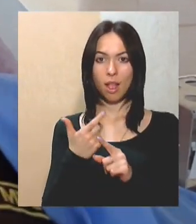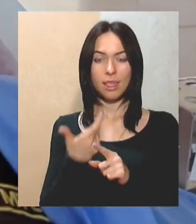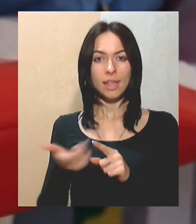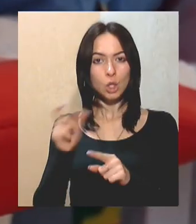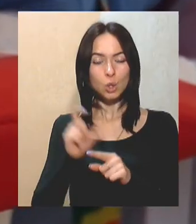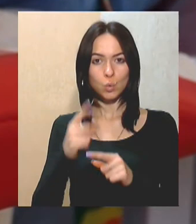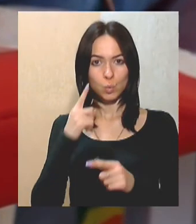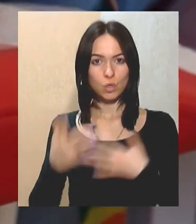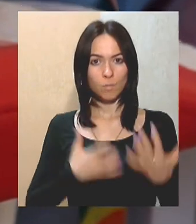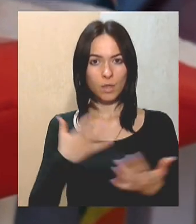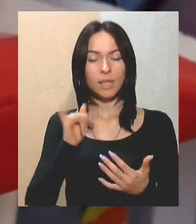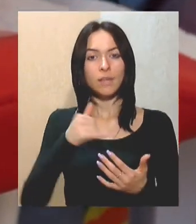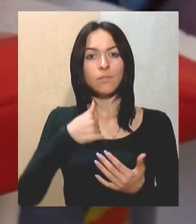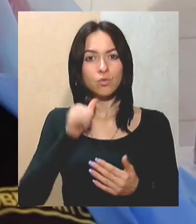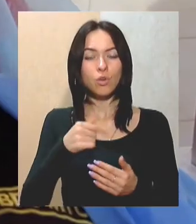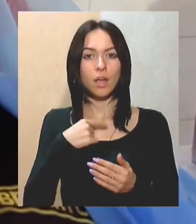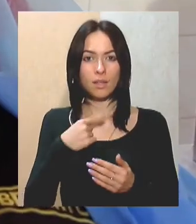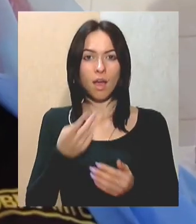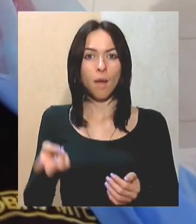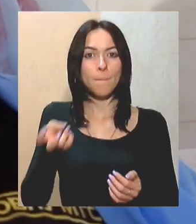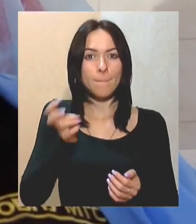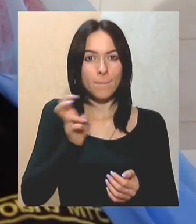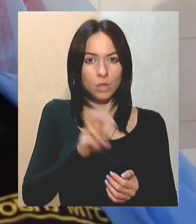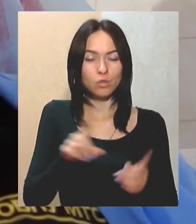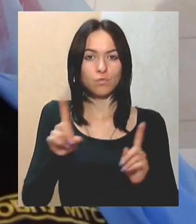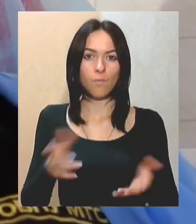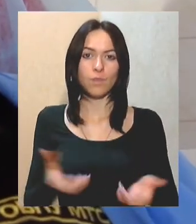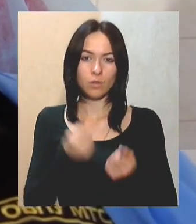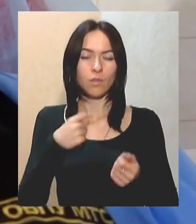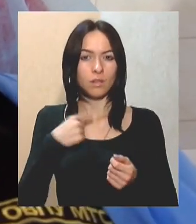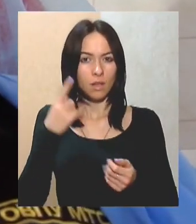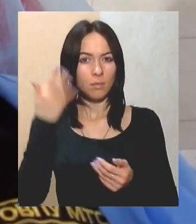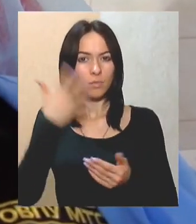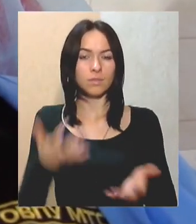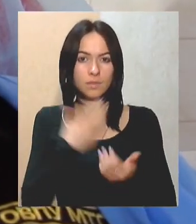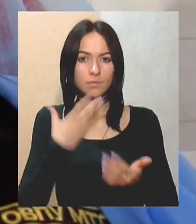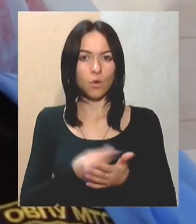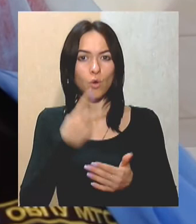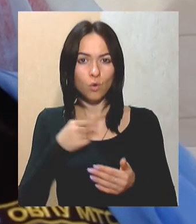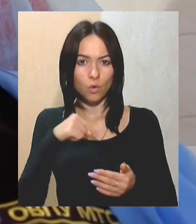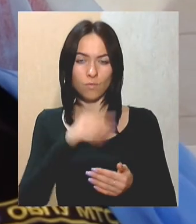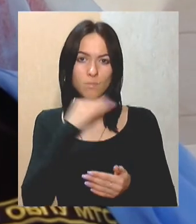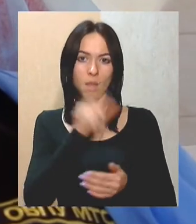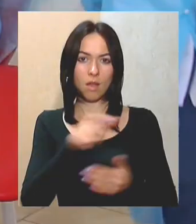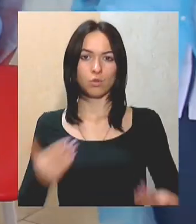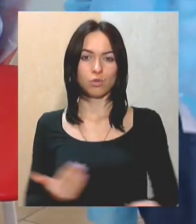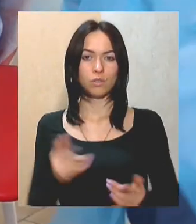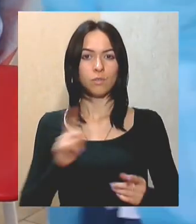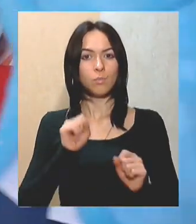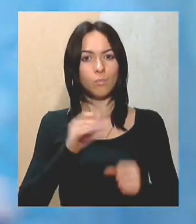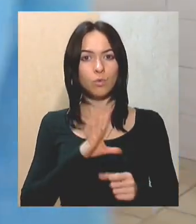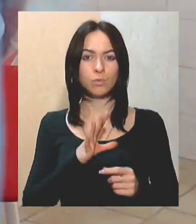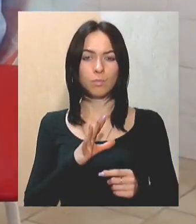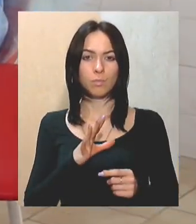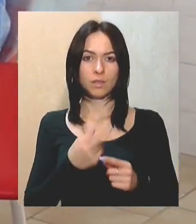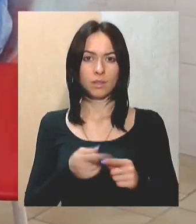я прийшов. І краще врятувати своєю кров'ю багато життів. Рано чи пізно станеться так, що ця кров може знадобитись і вам. Наталя